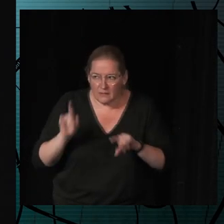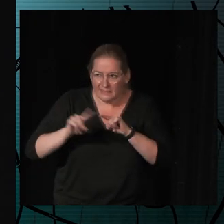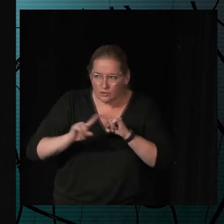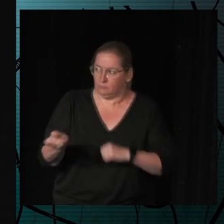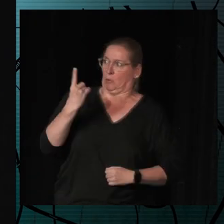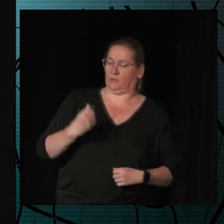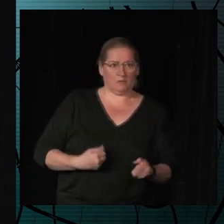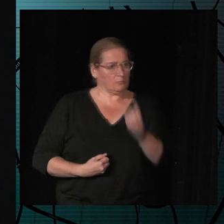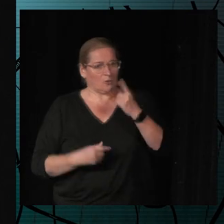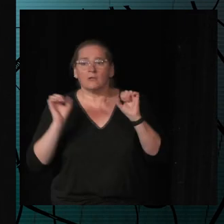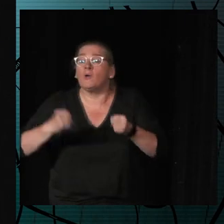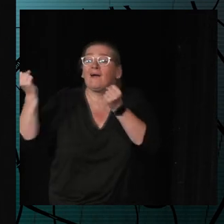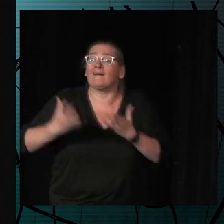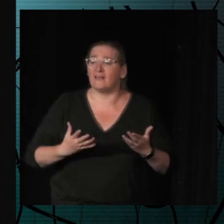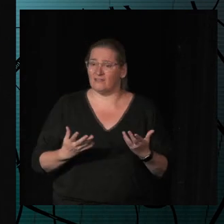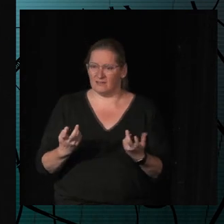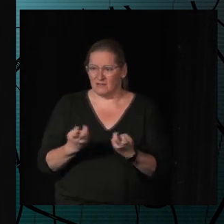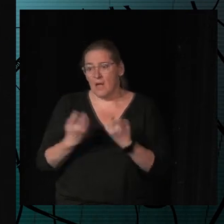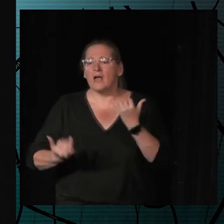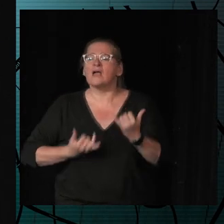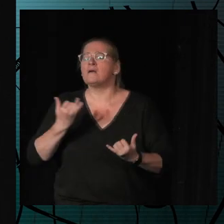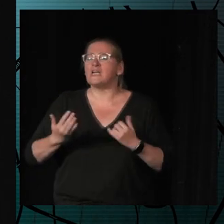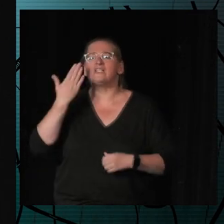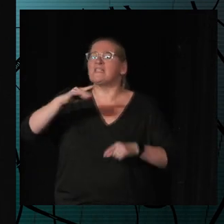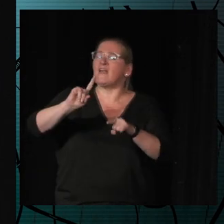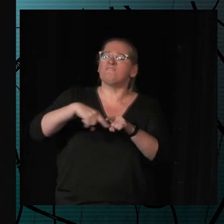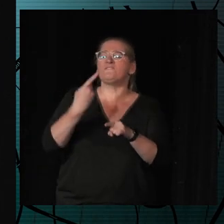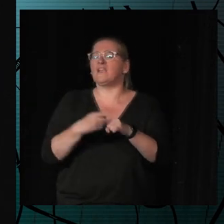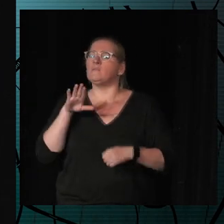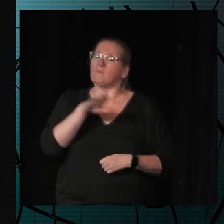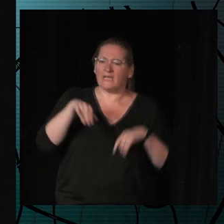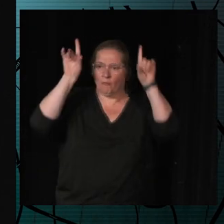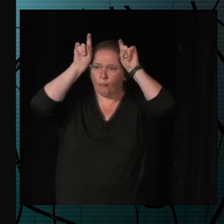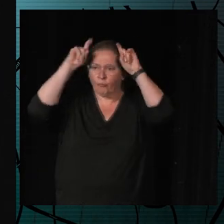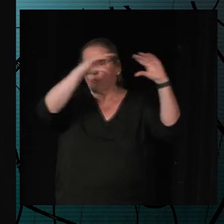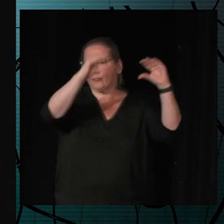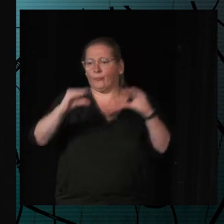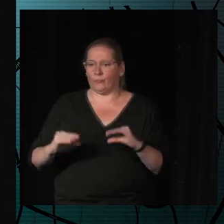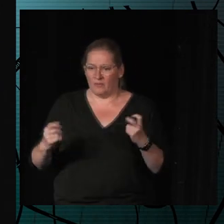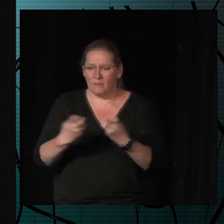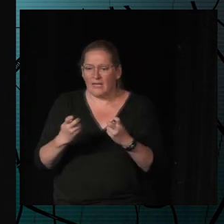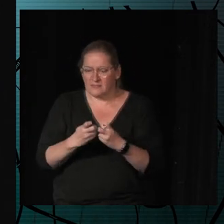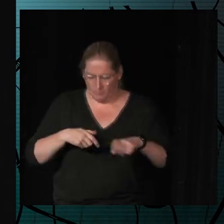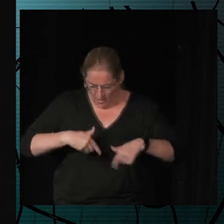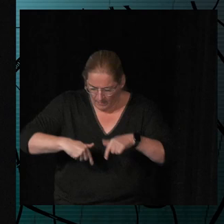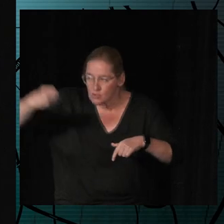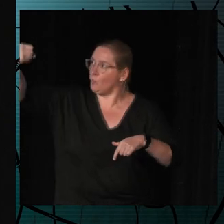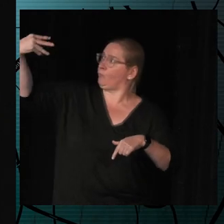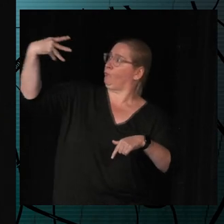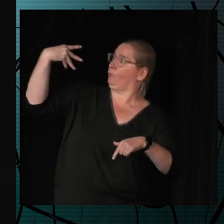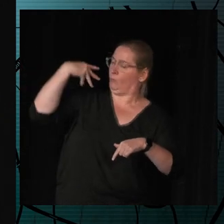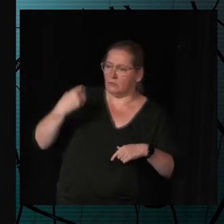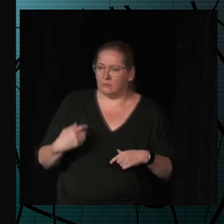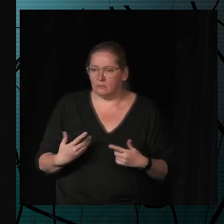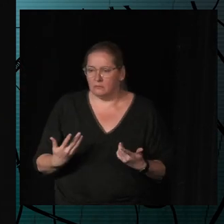chose où on aurait façon film d'extraterrestes où les extraterrestres sortent du rayon lumineux pour s'approcher de nous peut-être qu'il y aurait quelque chose qui pourrait se jouer mais c'est vrai qu'en plein soleil à